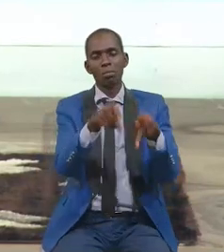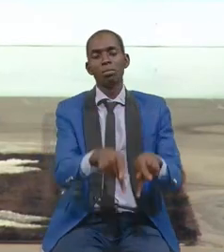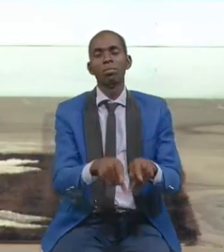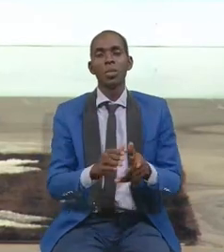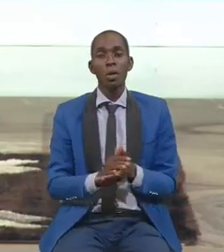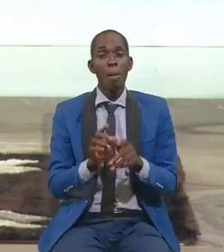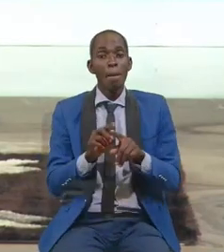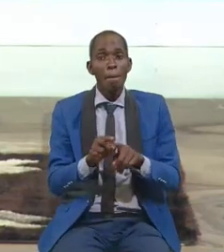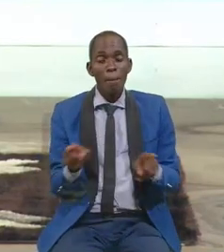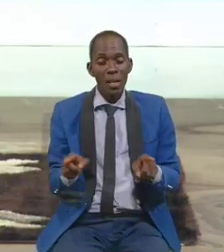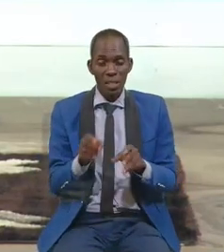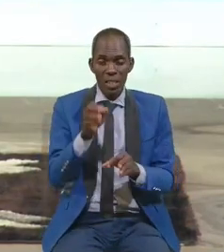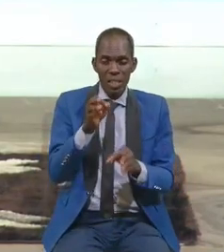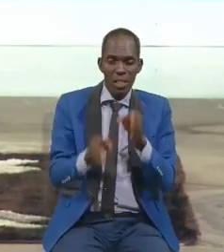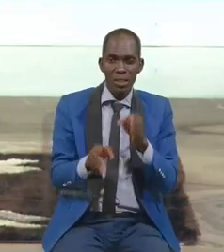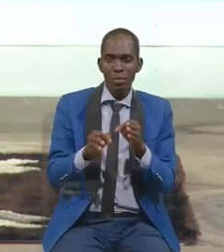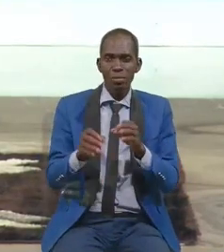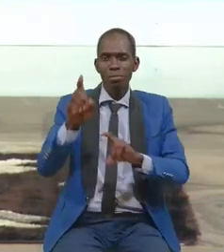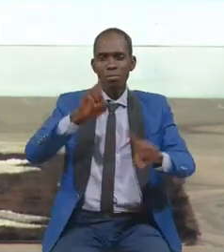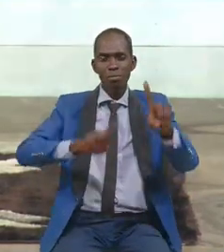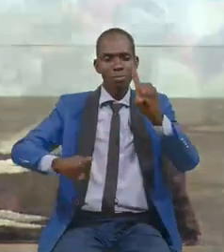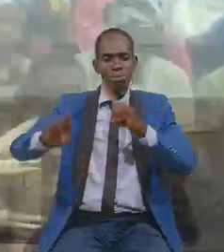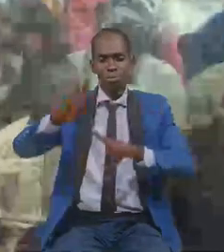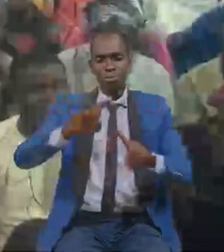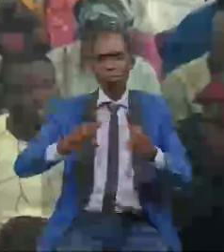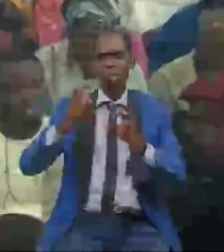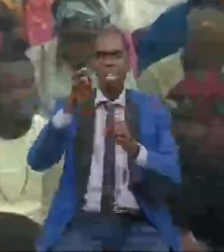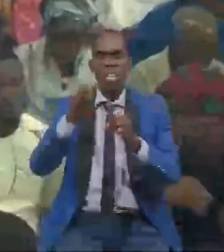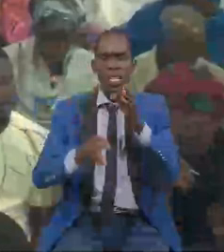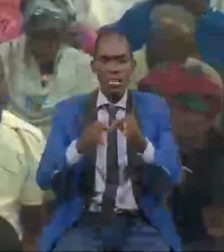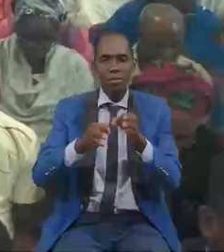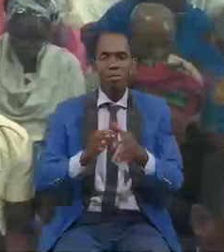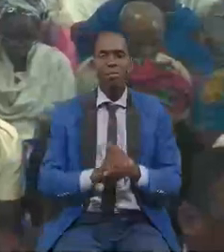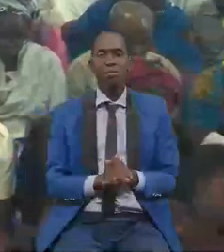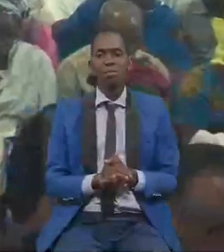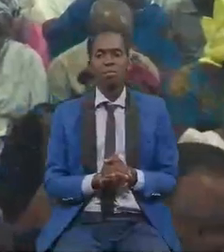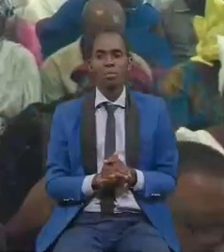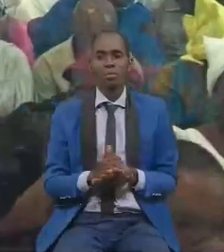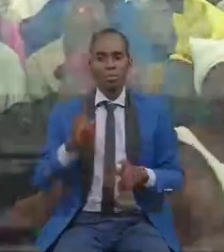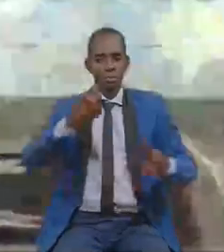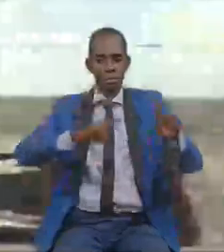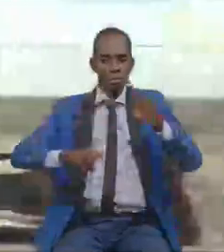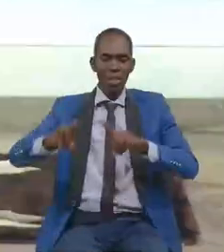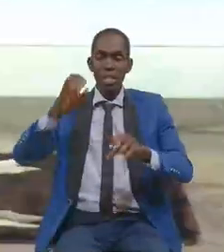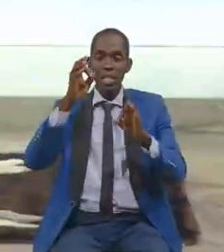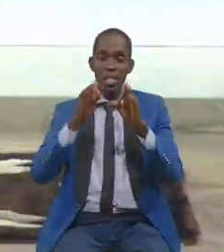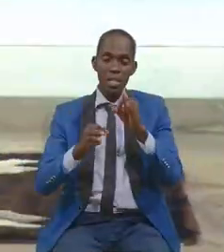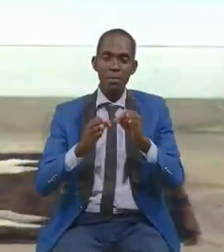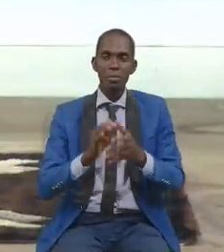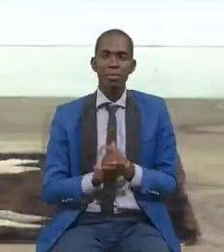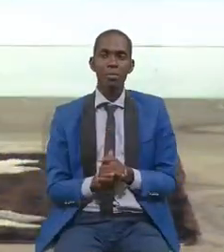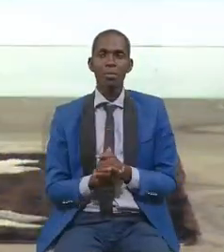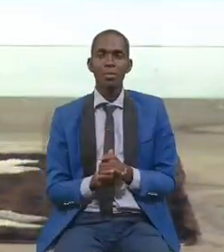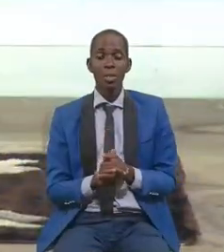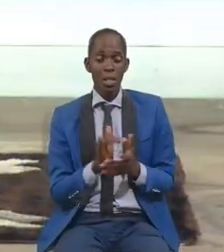Nous. Quelqu'un dit nous. Mais. Criez mais. Mais nous.